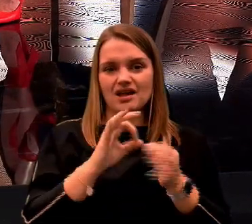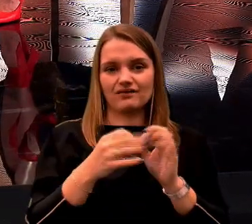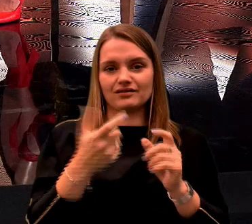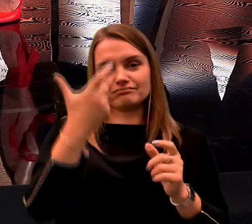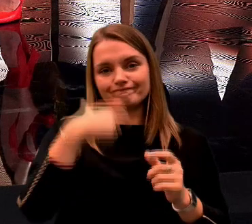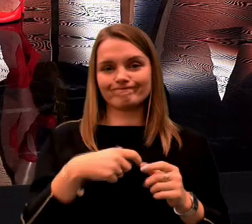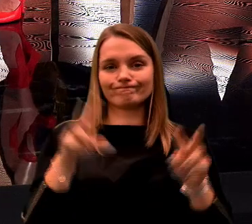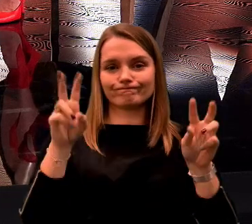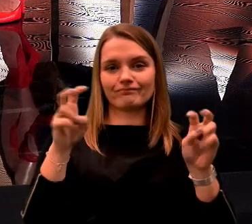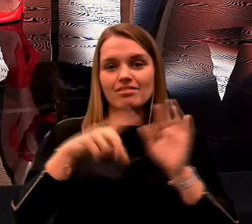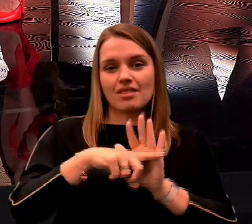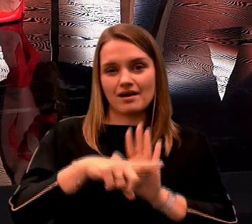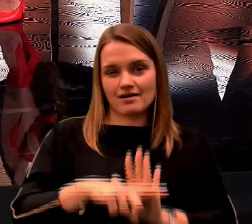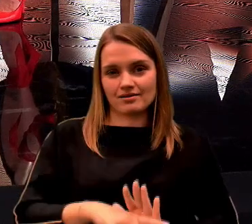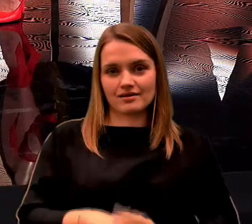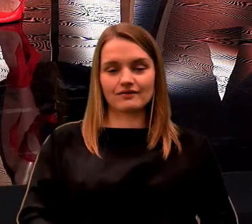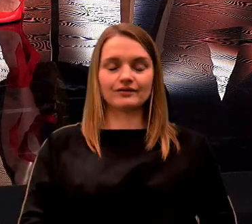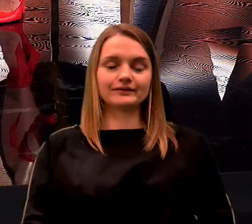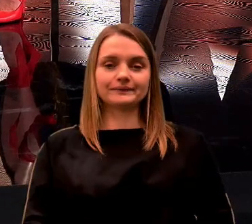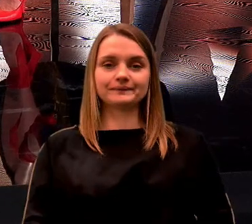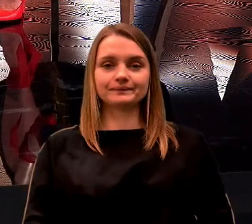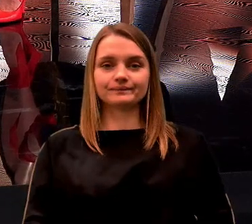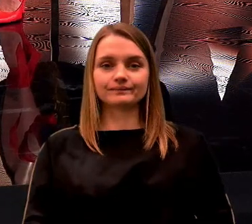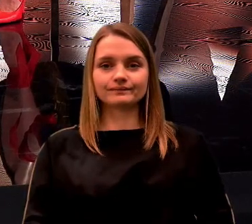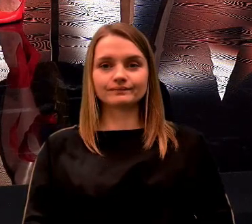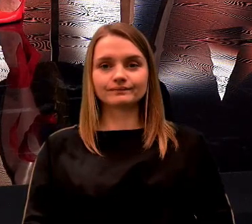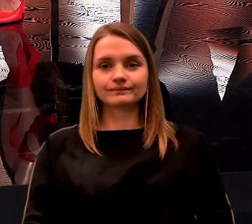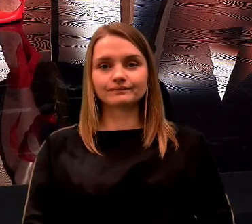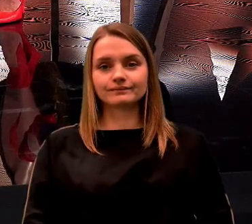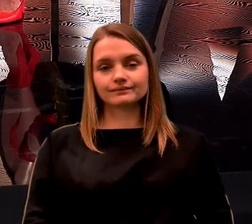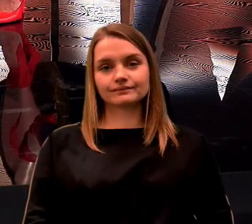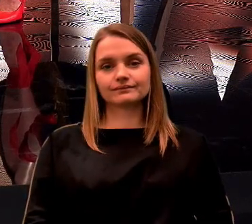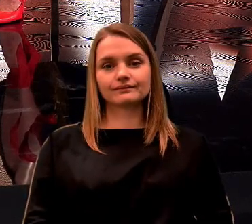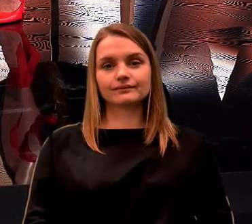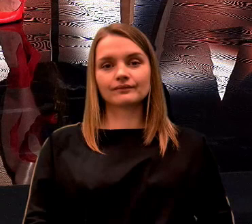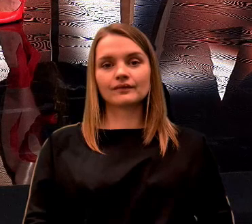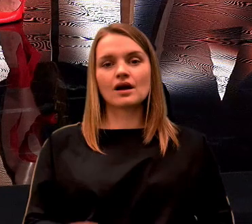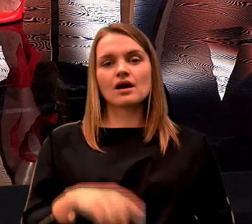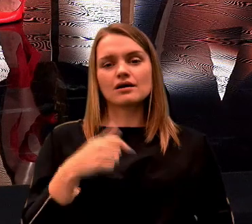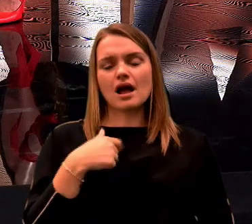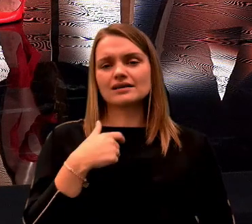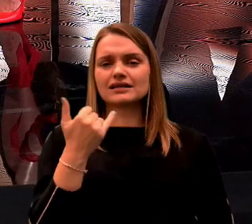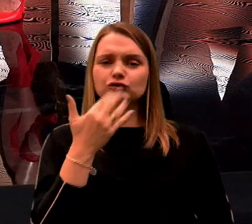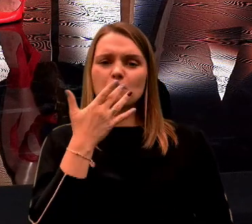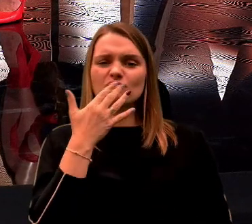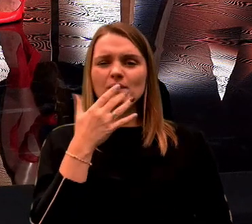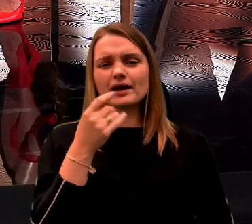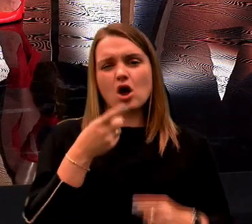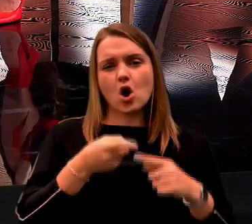Ale no może jakiś taki diabeł za skórą u mnie sterczy i w związku z tym mówiłam takie kontrowersyjne rzeczy. A może trochę